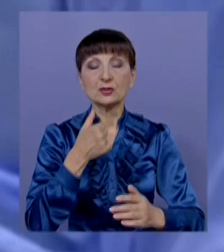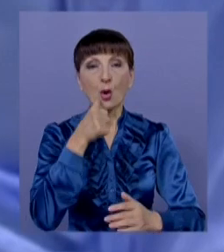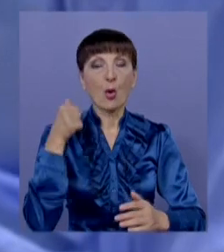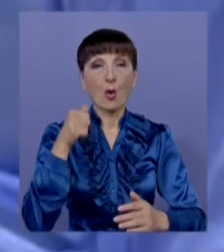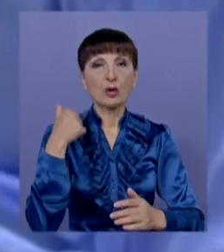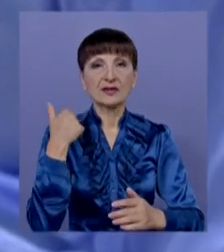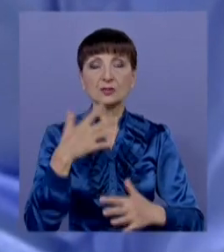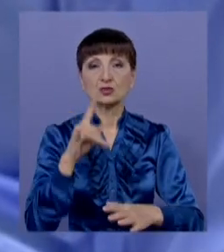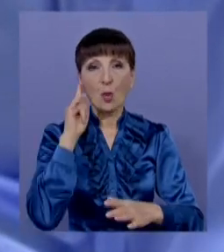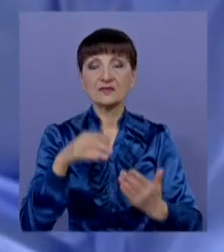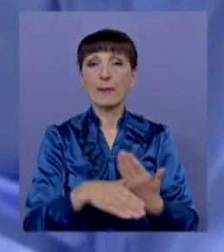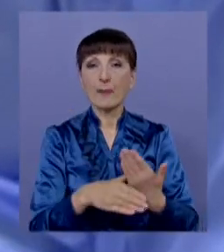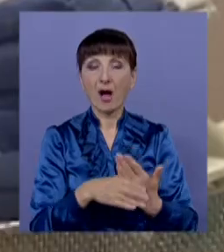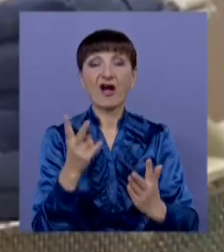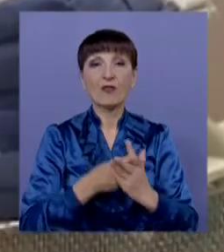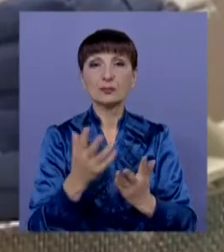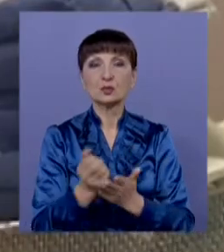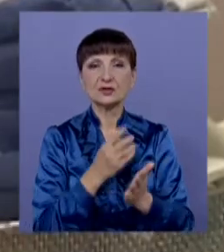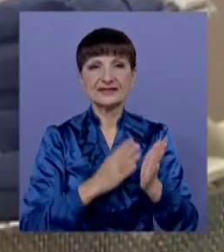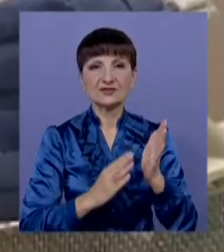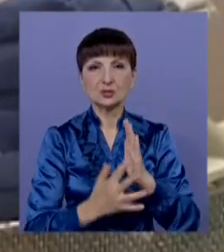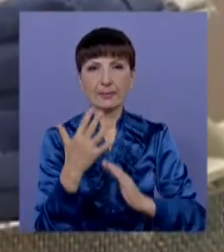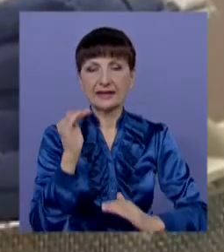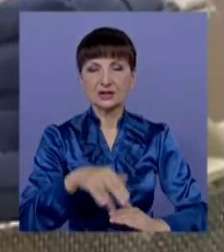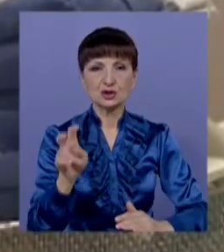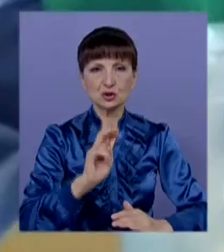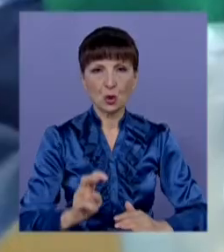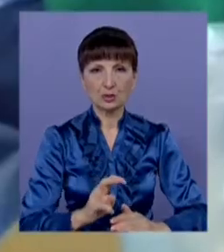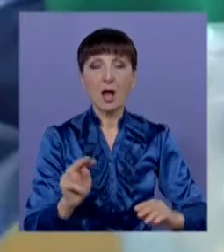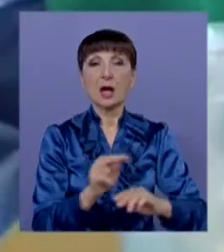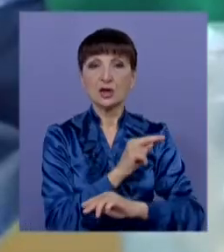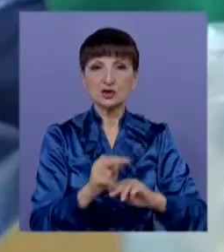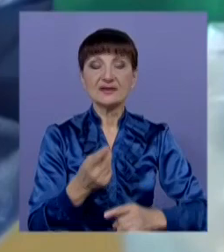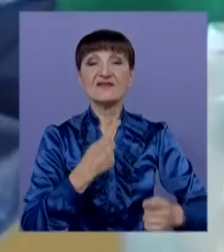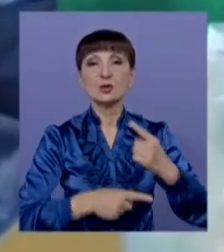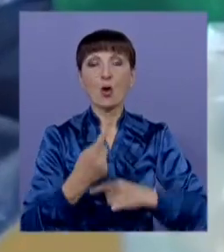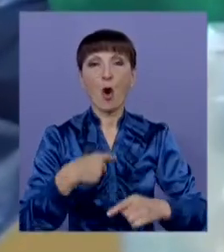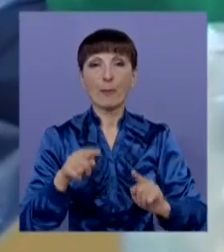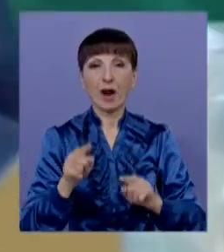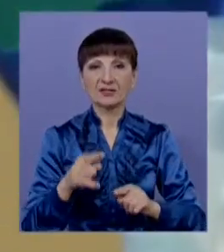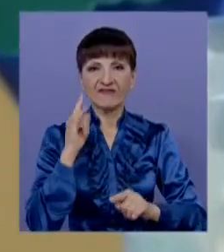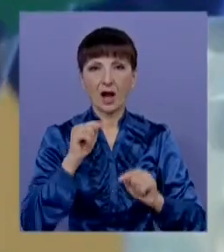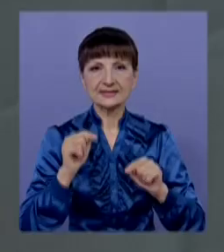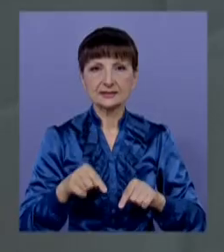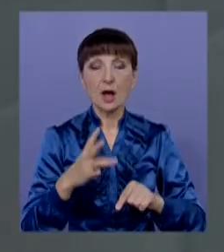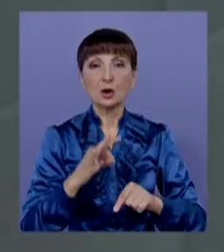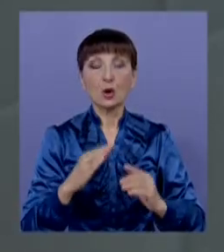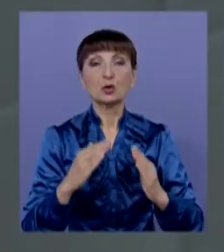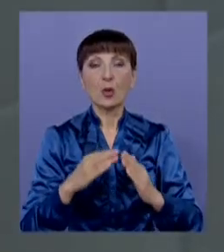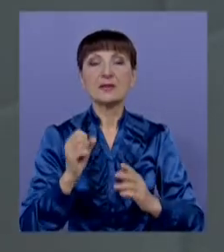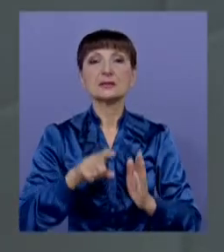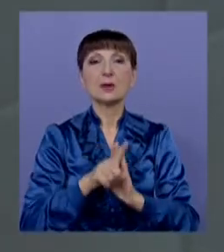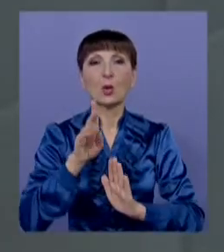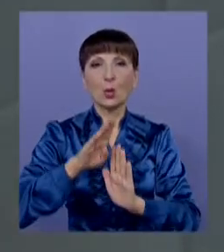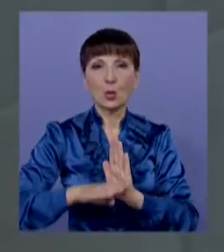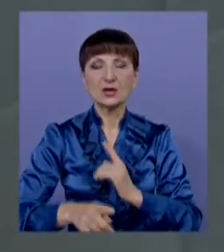помогло государство. По квоте они получили 95 тысяч долларов. Пролечились и вернулись обратно в Казахстан. Но дома мальчику стало